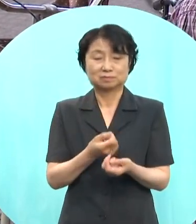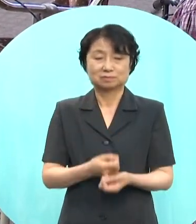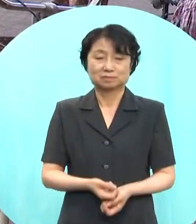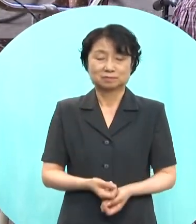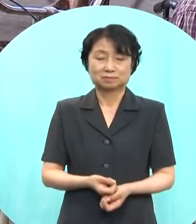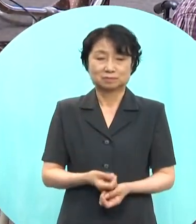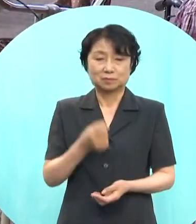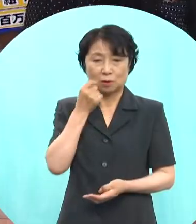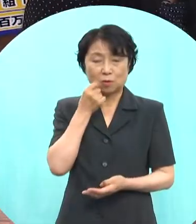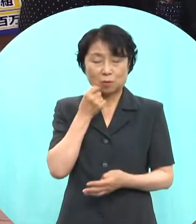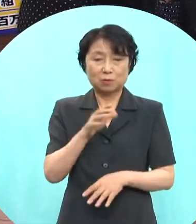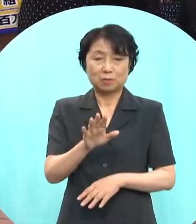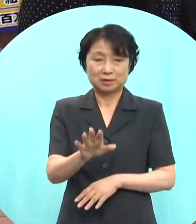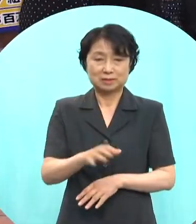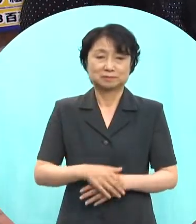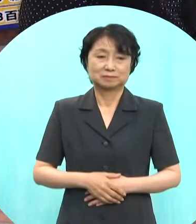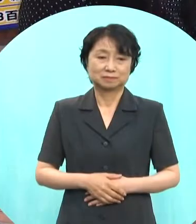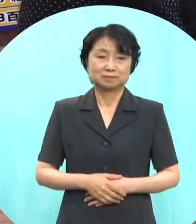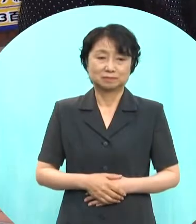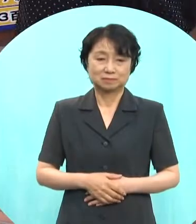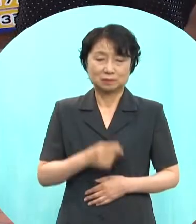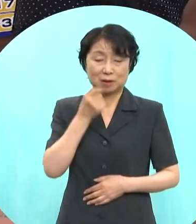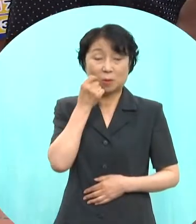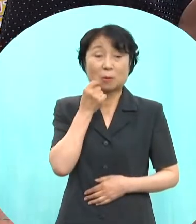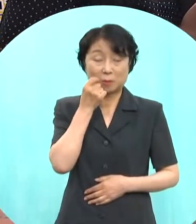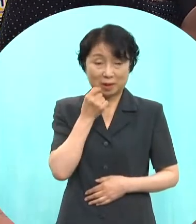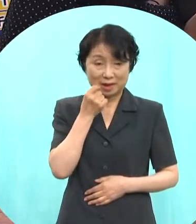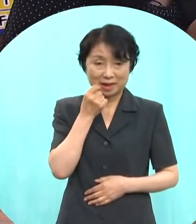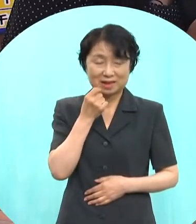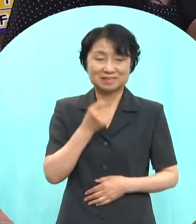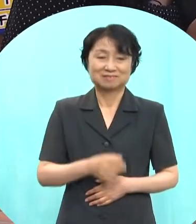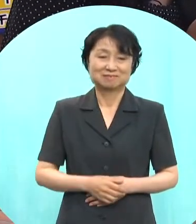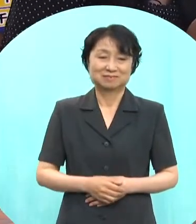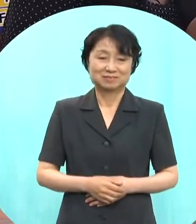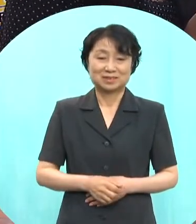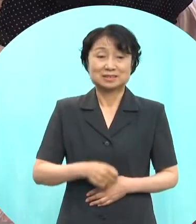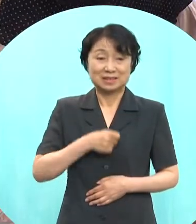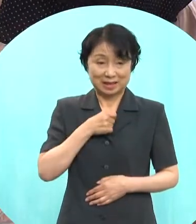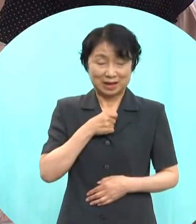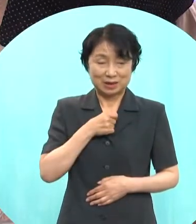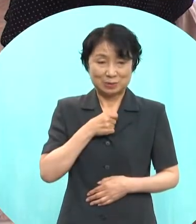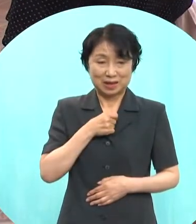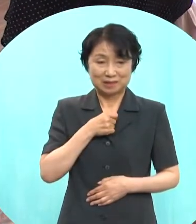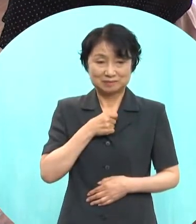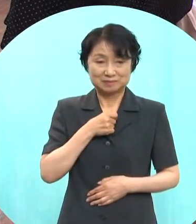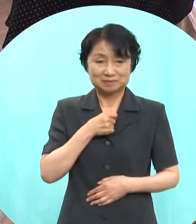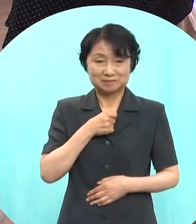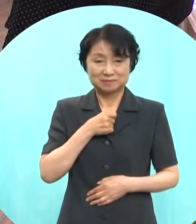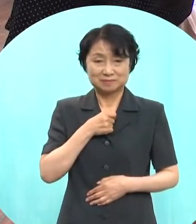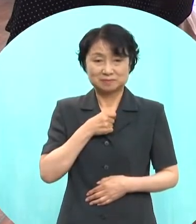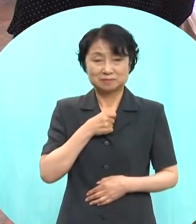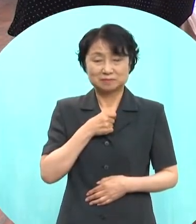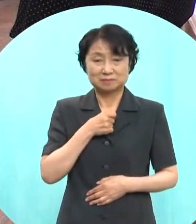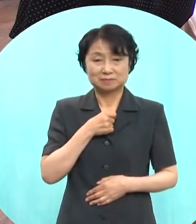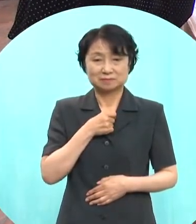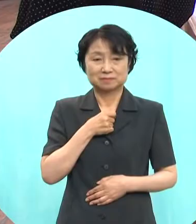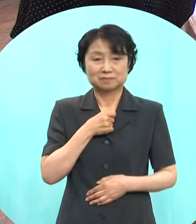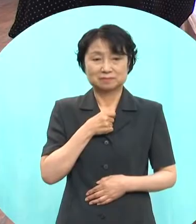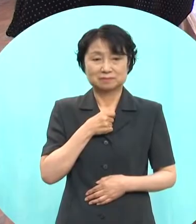か、 うん、お米で。 お米正解は